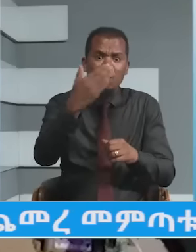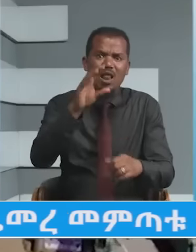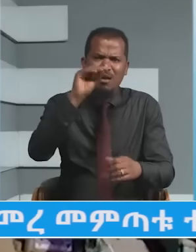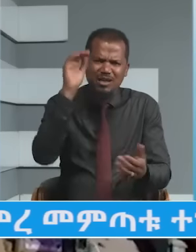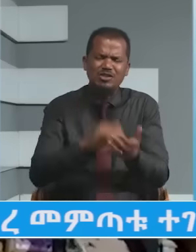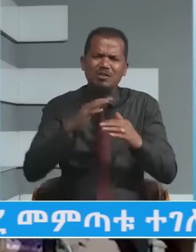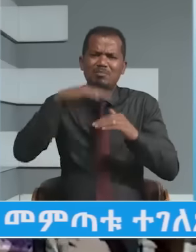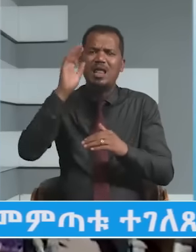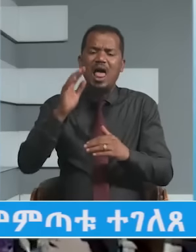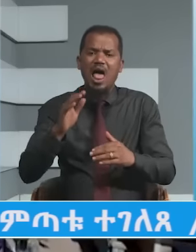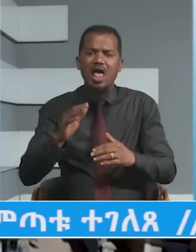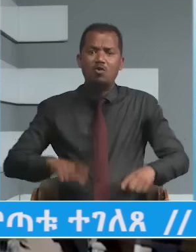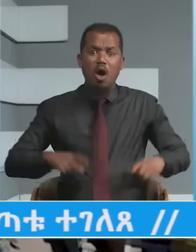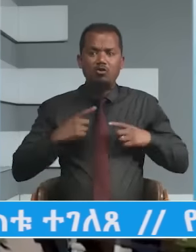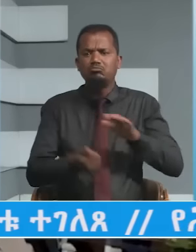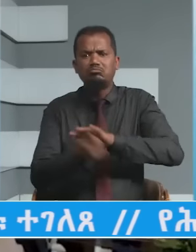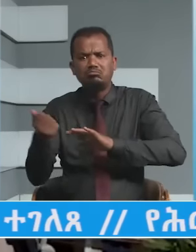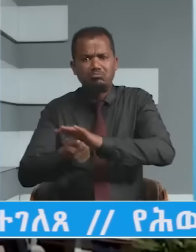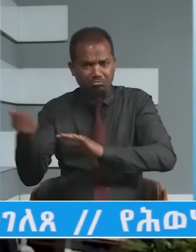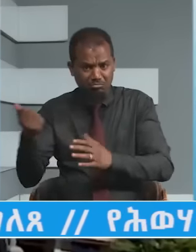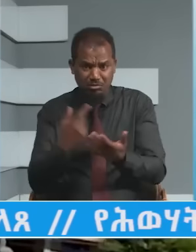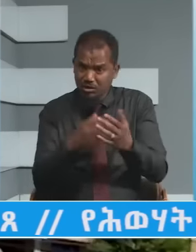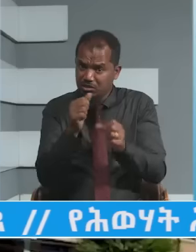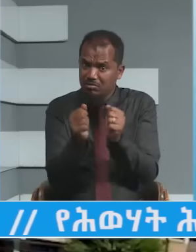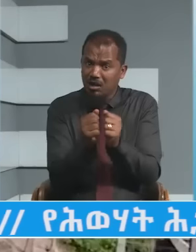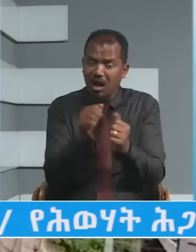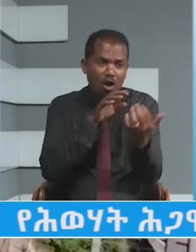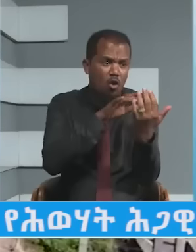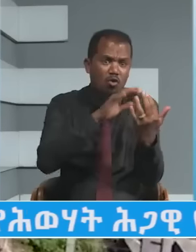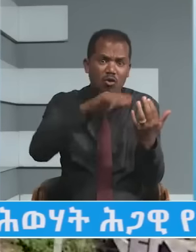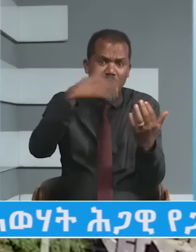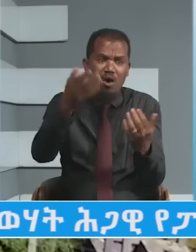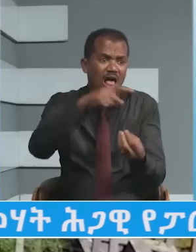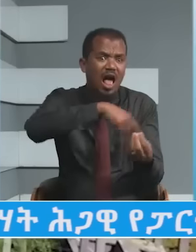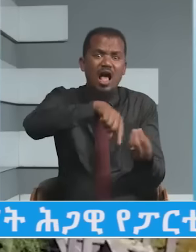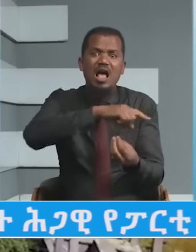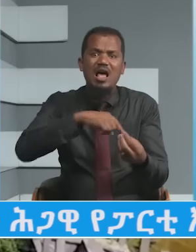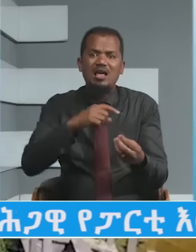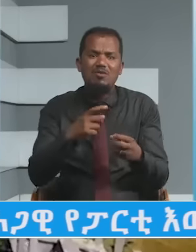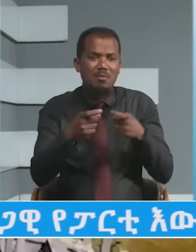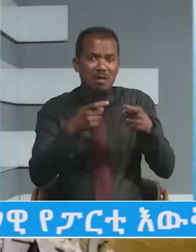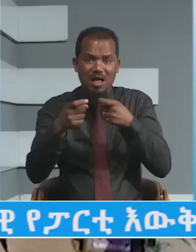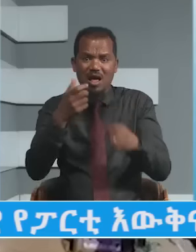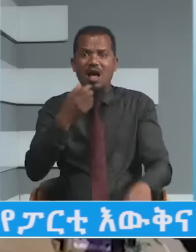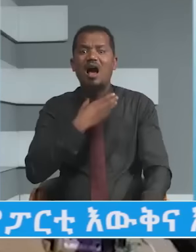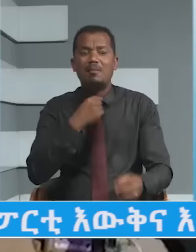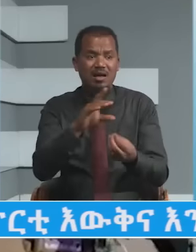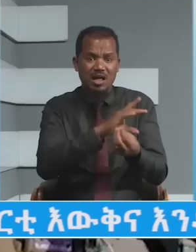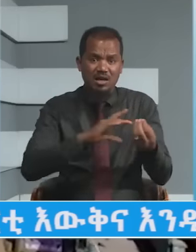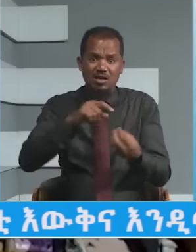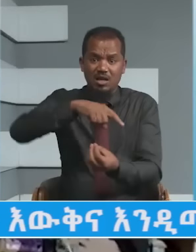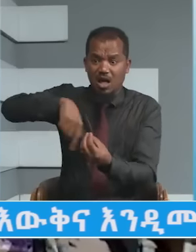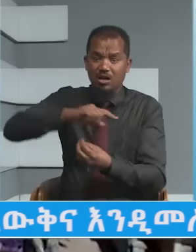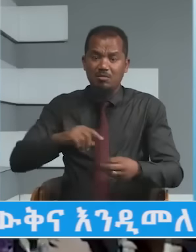በኋላ ከ50 ሺህ በላይ ነዋሪዎች መፈናቀላቸው ይታወሳል። ከዚሁም ጋር ተያይዞም ከጦርነቱ በኋላ አካባቢውን የሚያስተዳድረው የአማራ